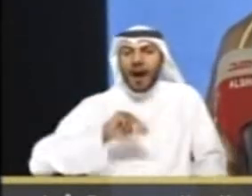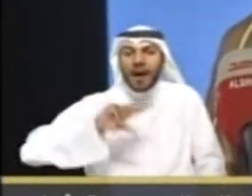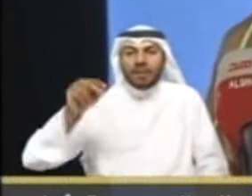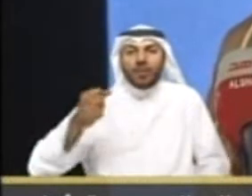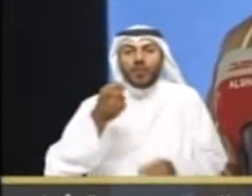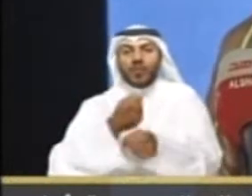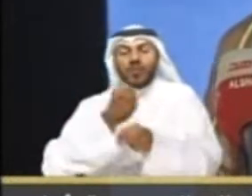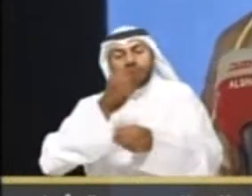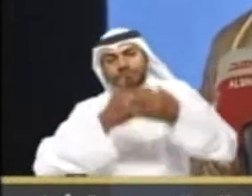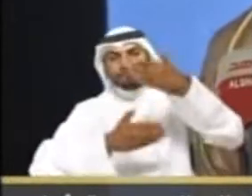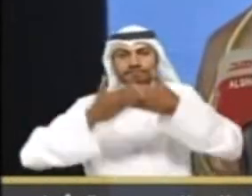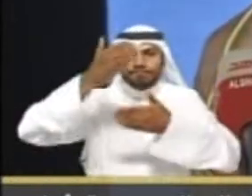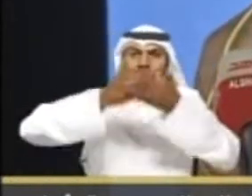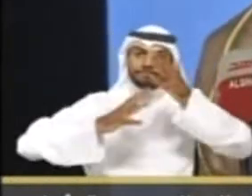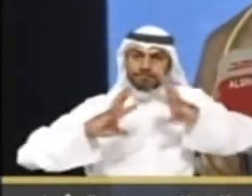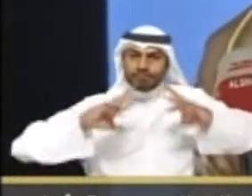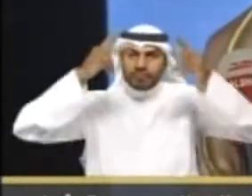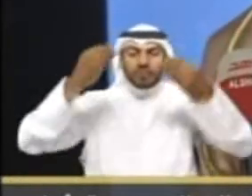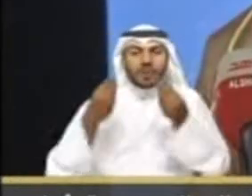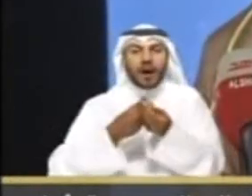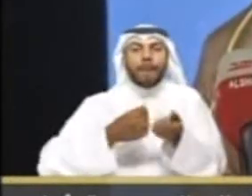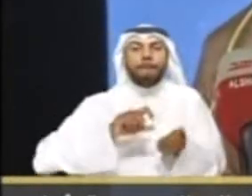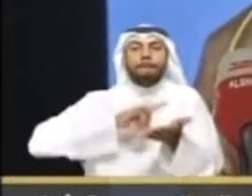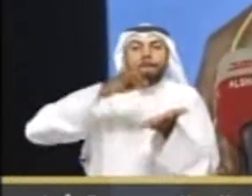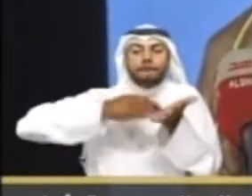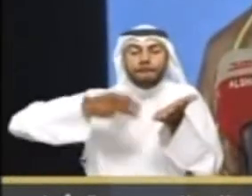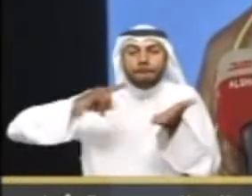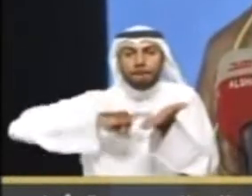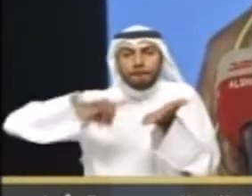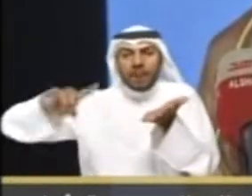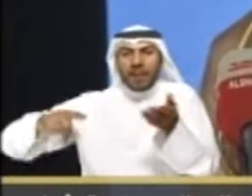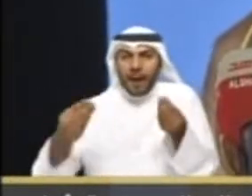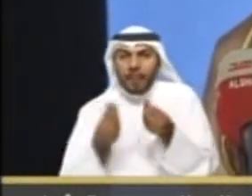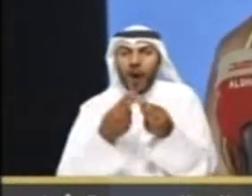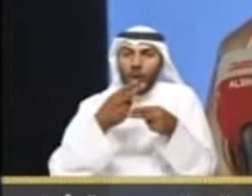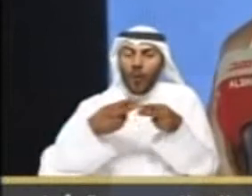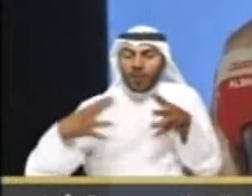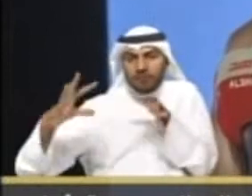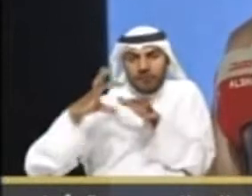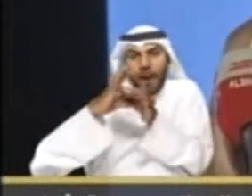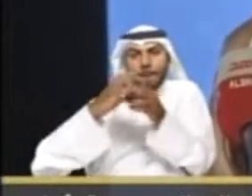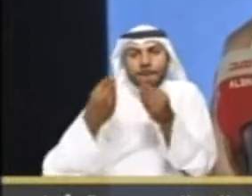ضخ استثمارات خليجية في تركيا، وهما أدى بالتبعية إلى دفع الاستثمارات